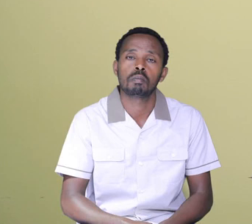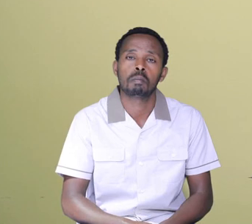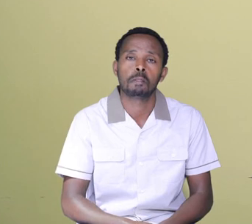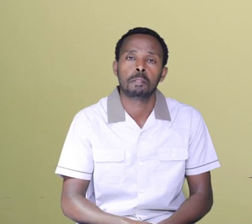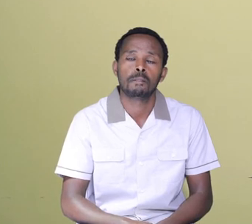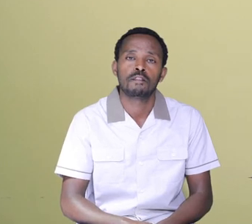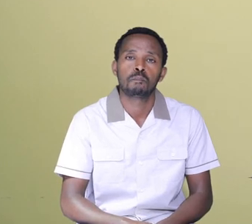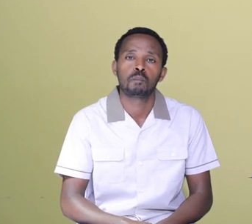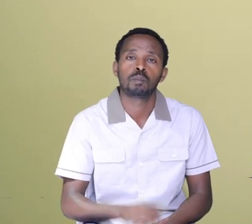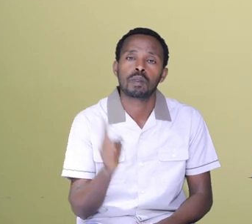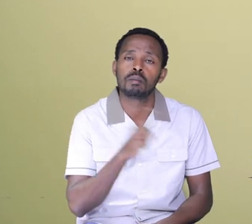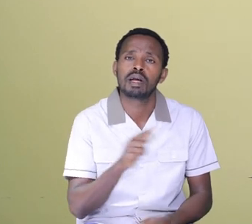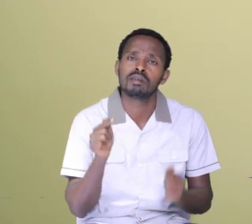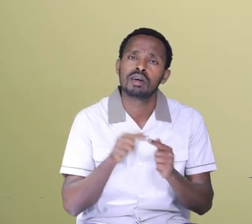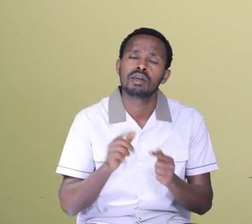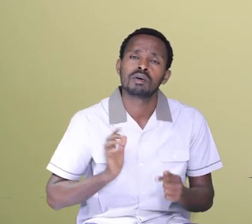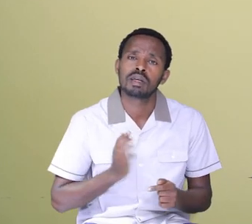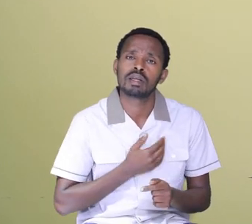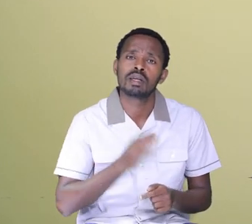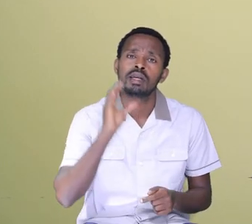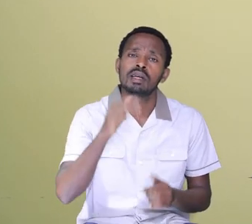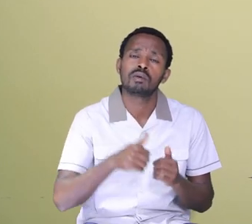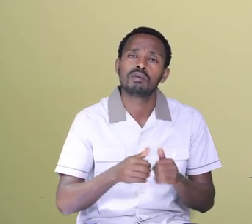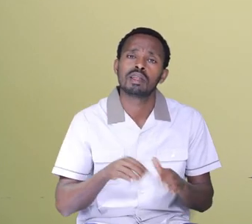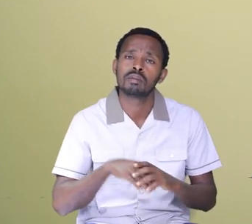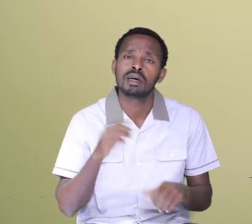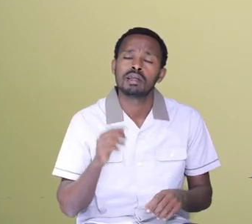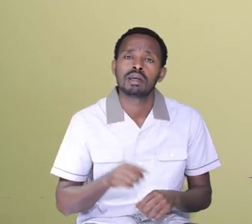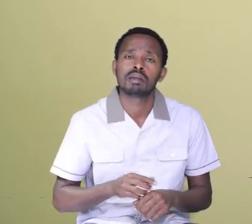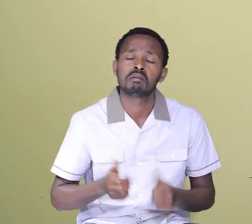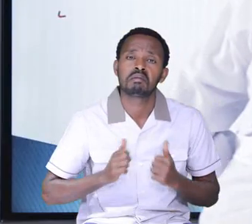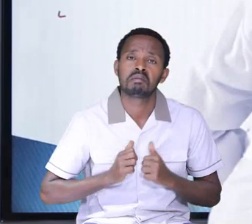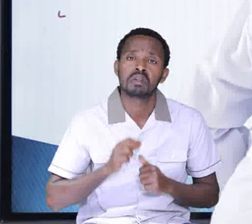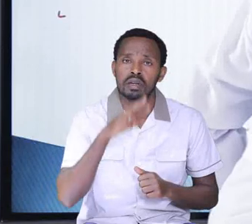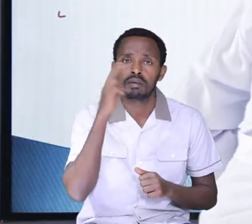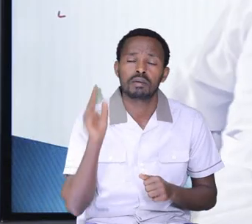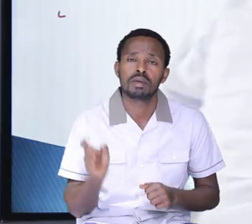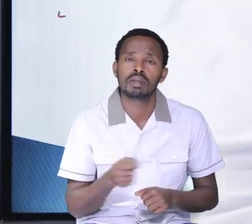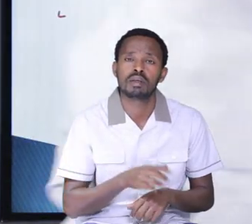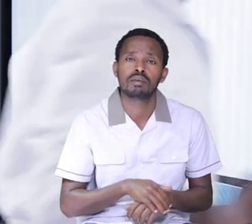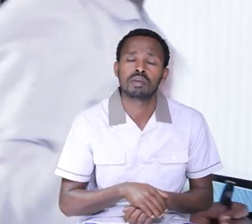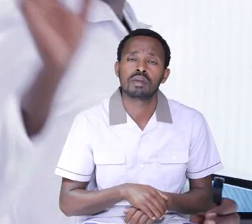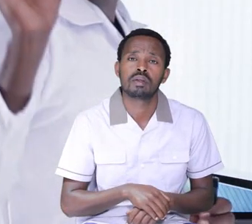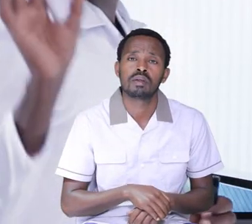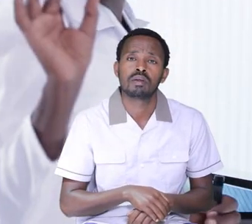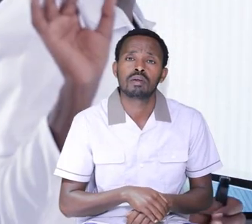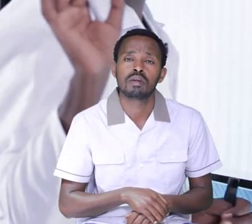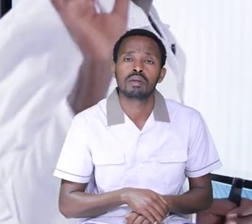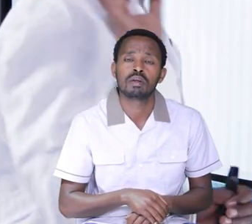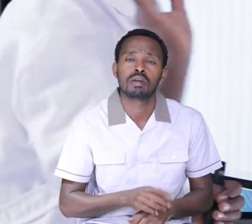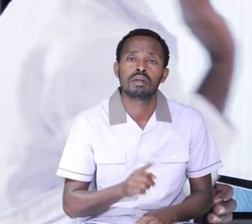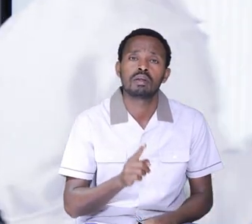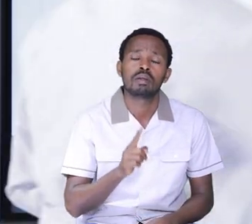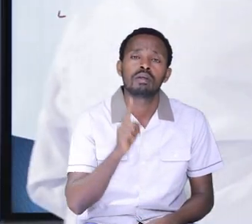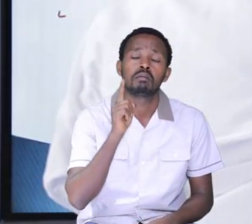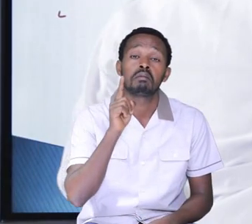101 sentimeetira. Maaliif kaayyoon keenya caa qofaatti baasaa jirra waan ta'eef. Amma sentimeetiriin 101 sentimeetira 101 wajjiniitiin